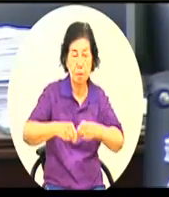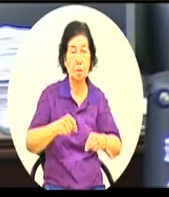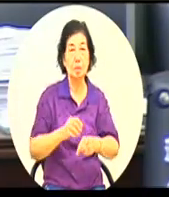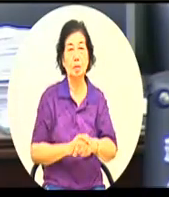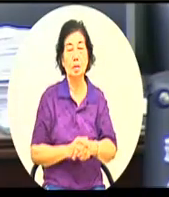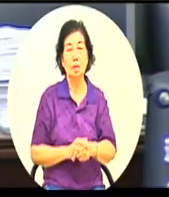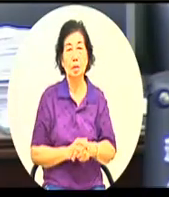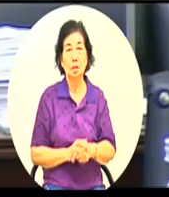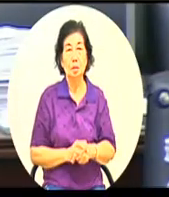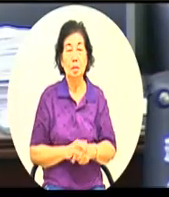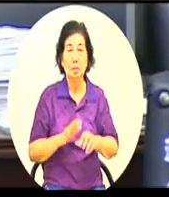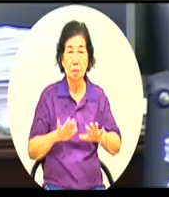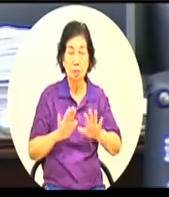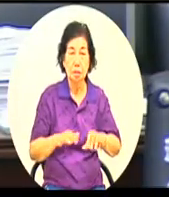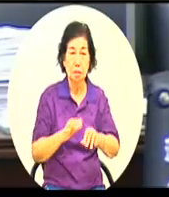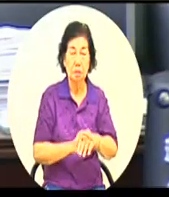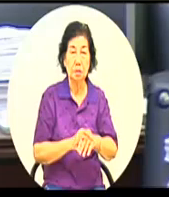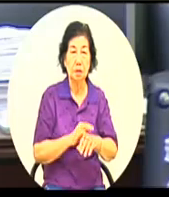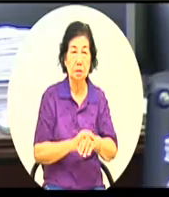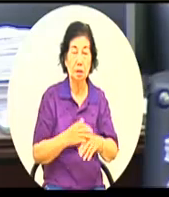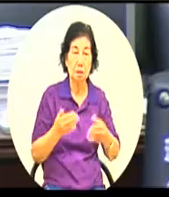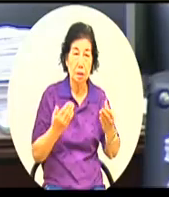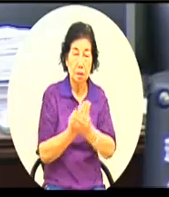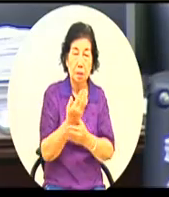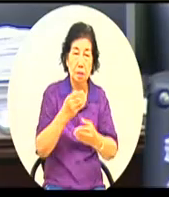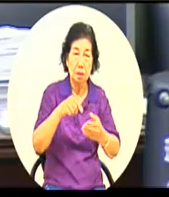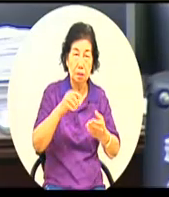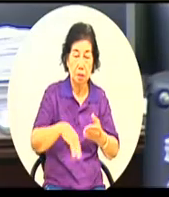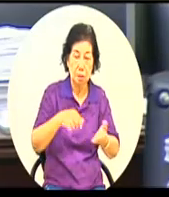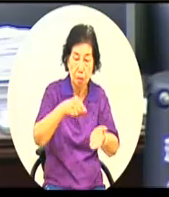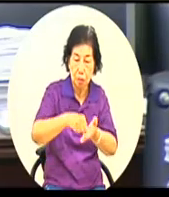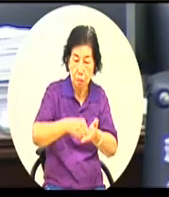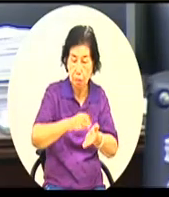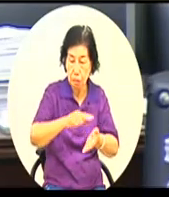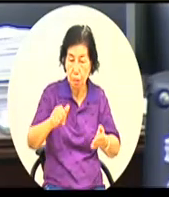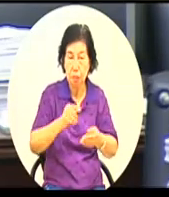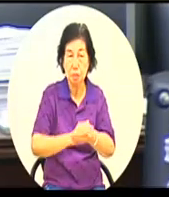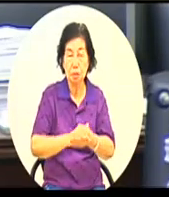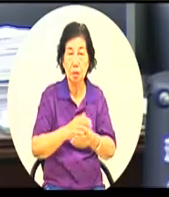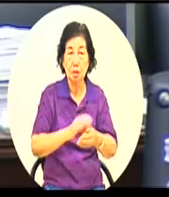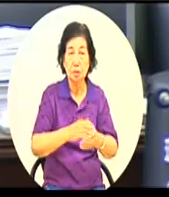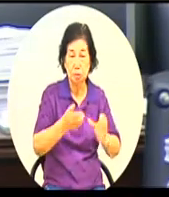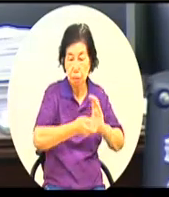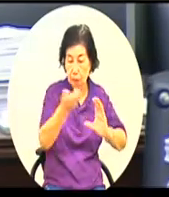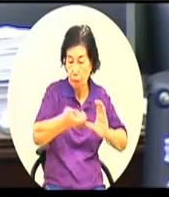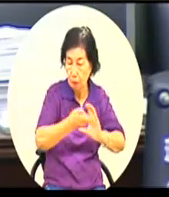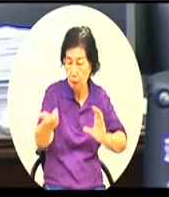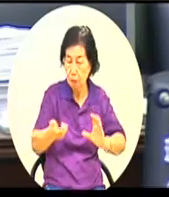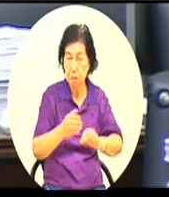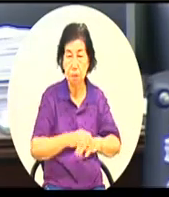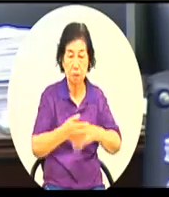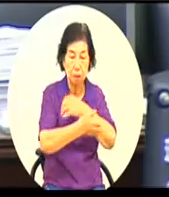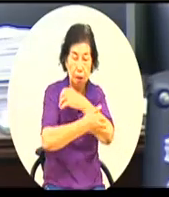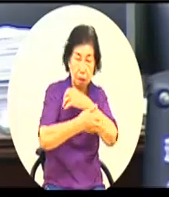创啊，规个产业拢总外移，劳方也无欢喜，资方也无欢喜，